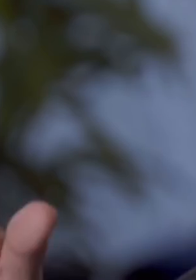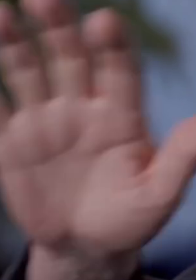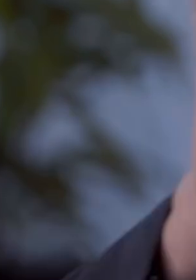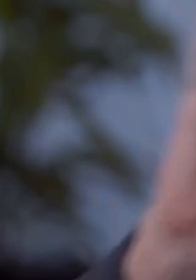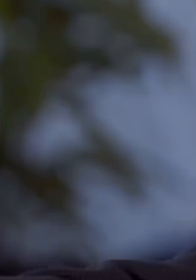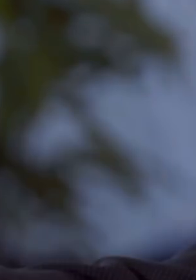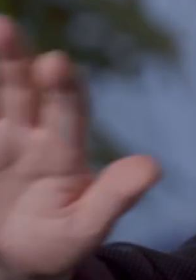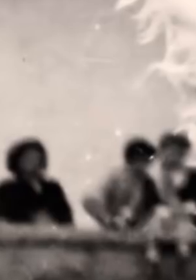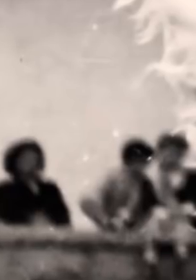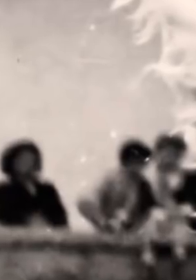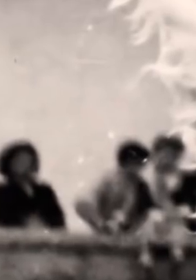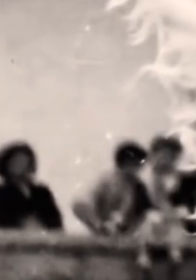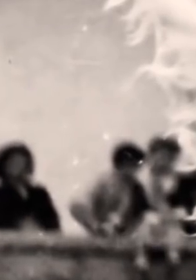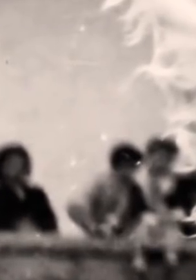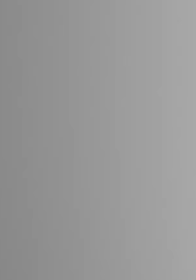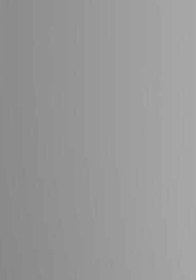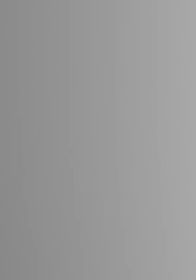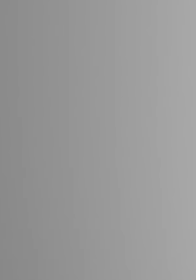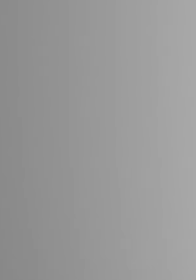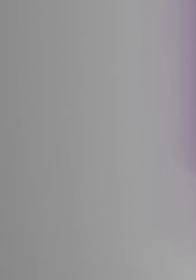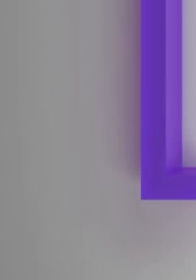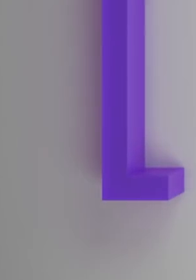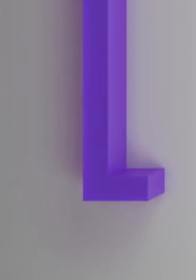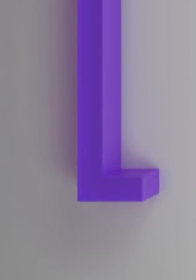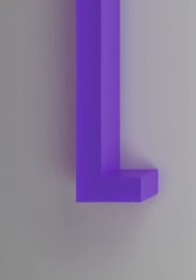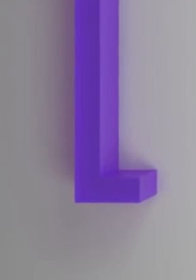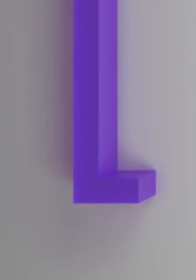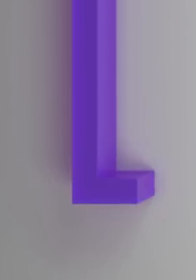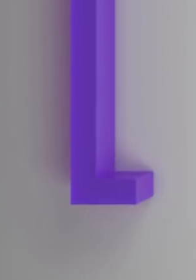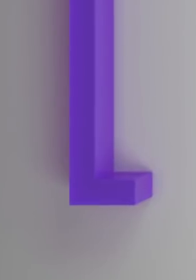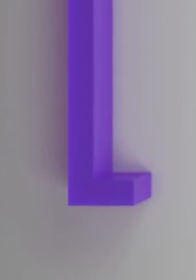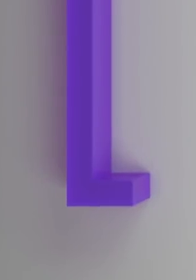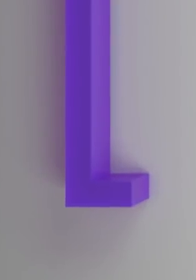עזבתי הכל, עזבתי את הלימודים, עפתי.